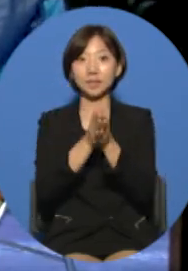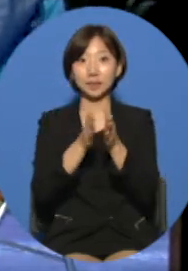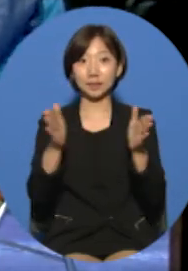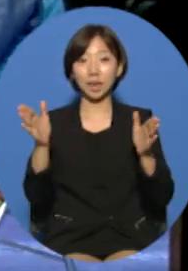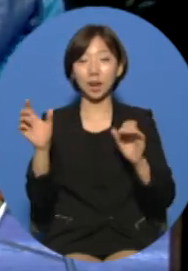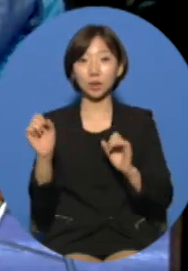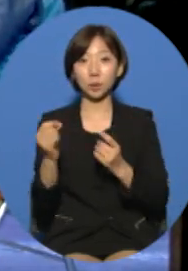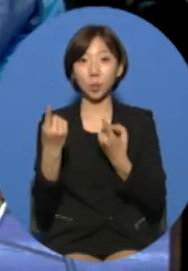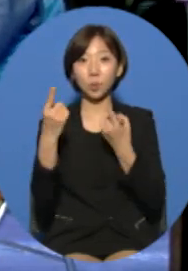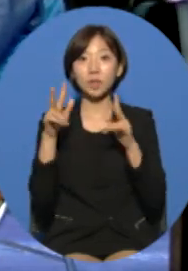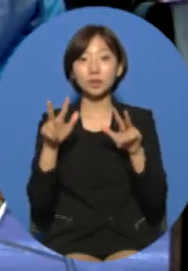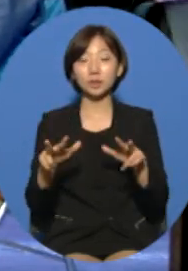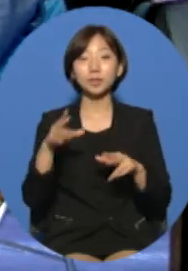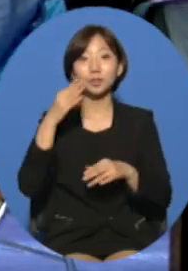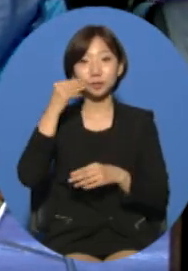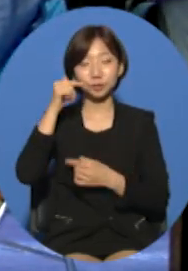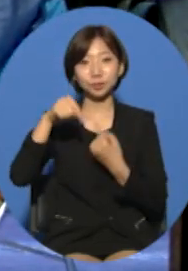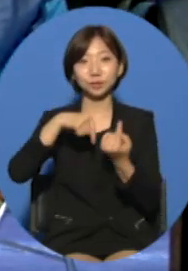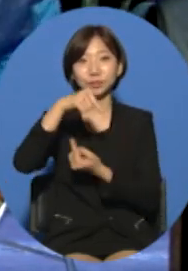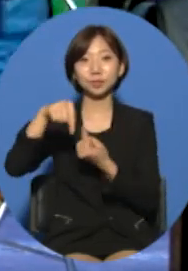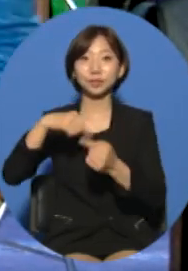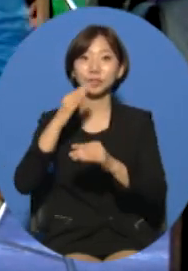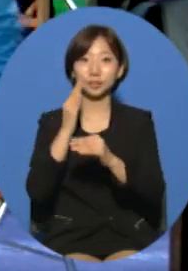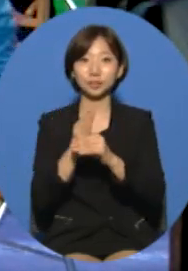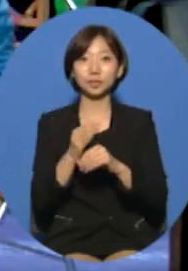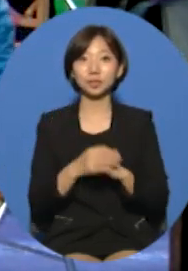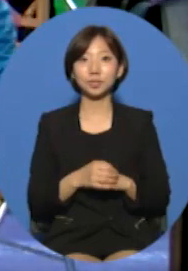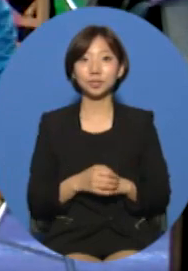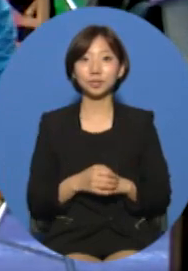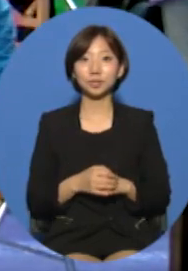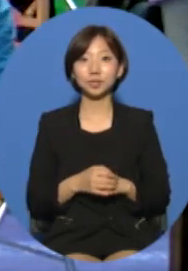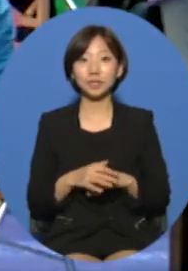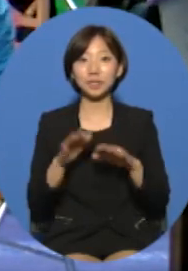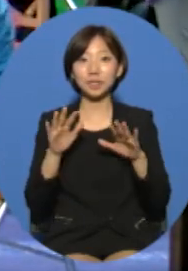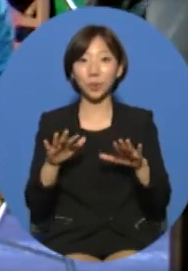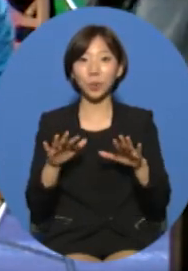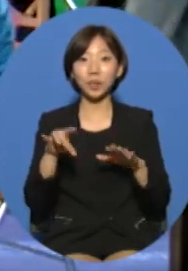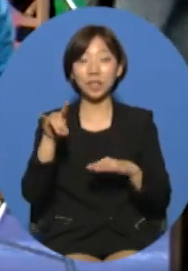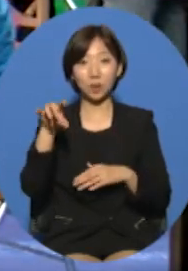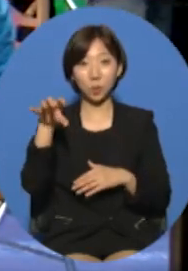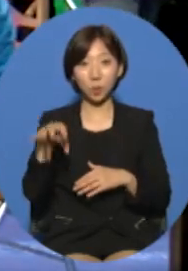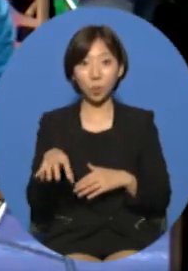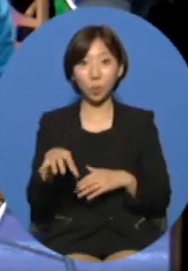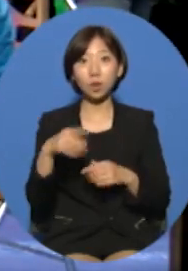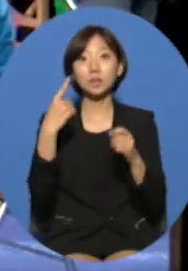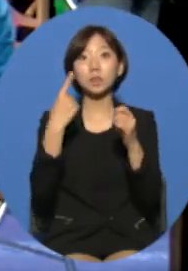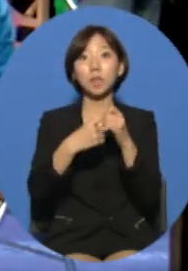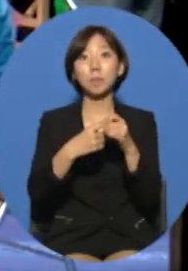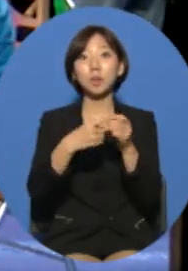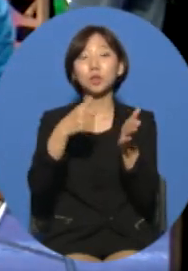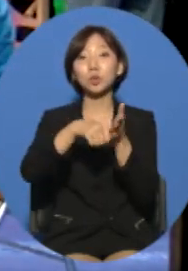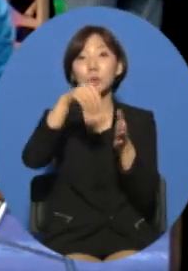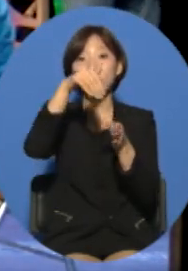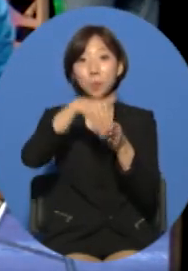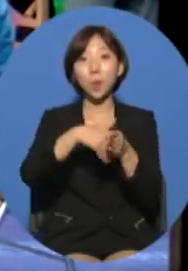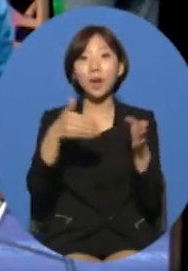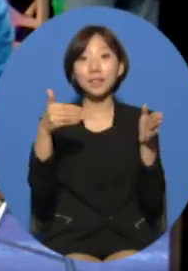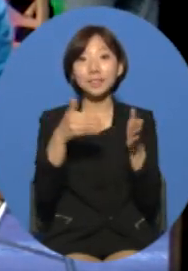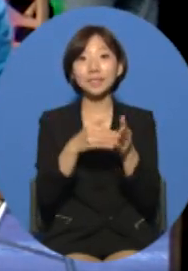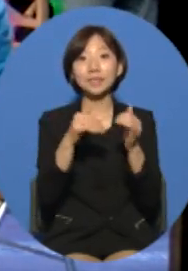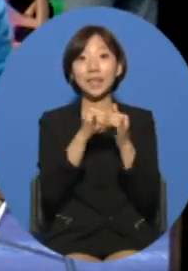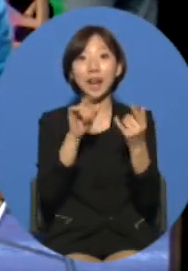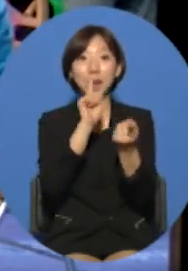시작됐고요. 지금 아주 순조롭게 진행되고 있습니다. 그럼 지금 막 오늘 이곳에서 첫 번째로 투표를 하신 유권자분 한